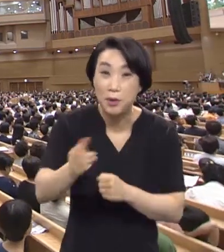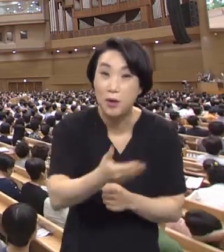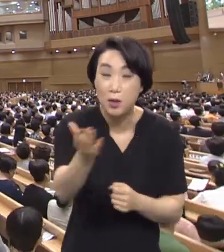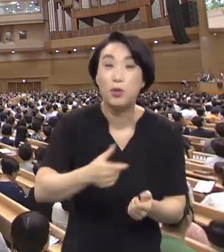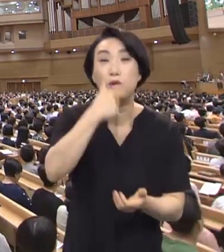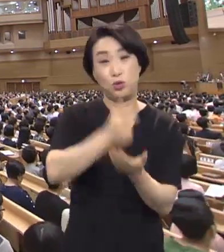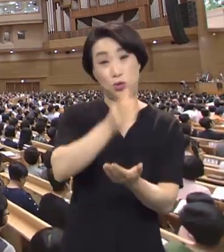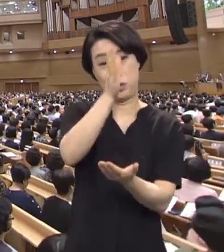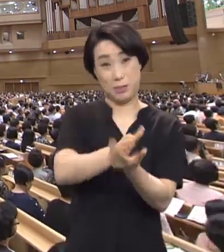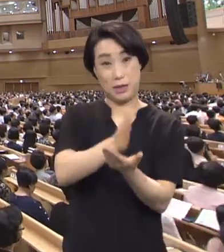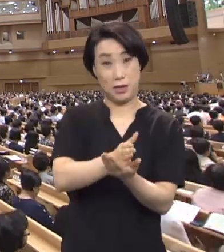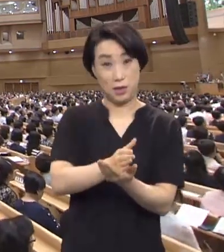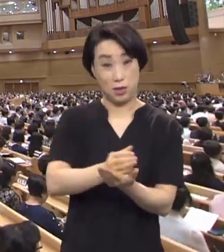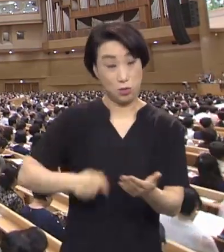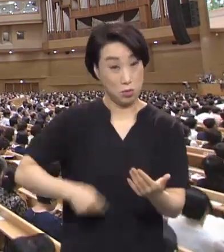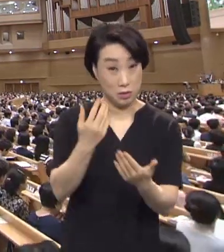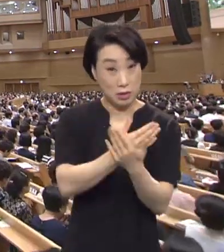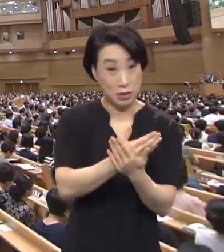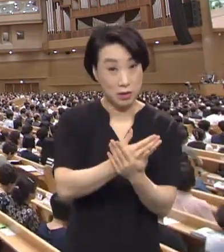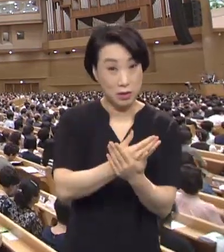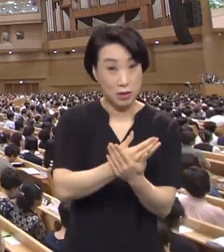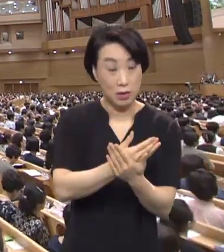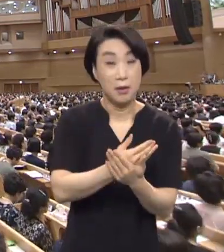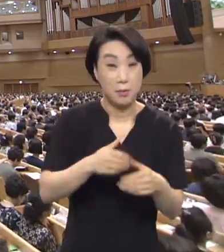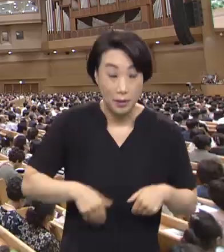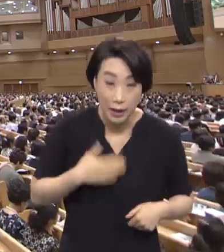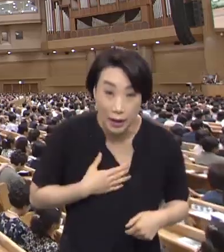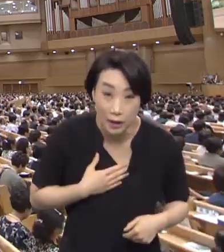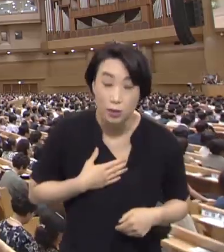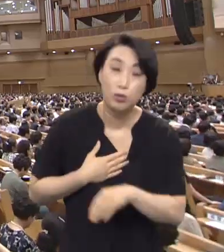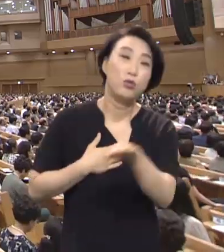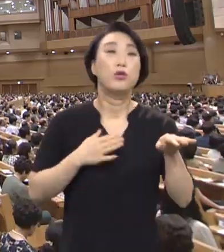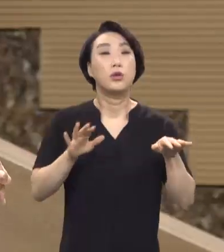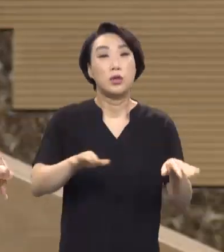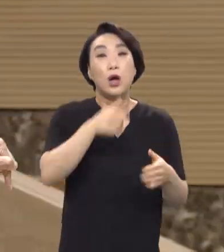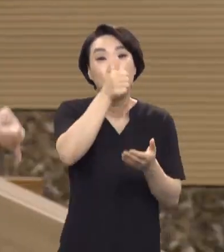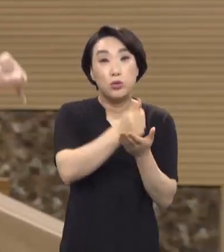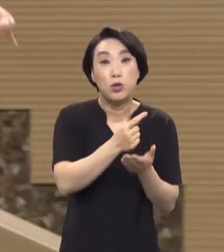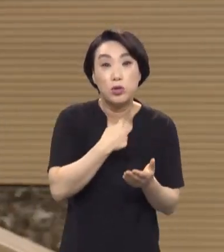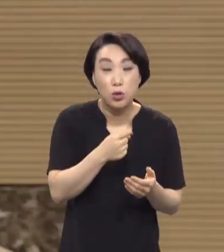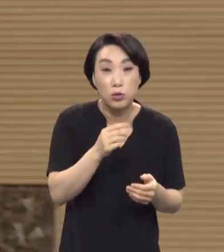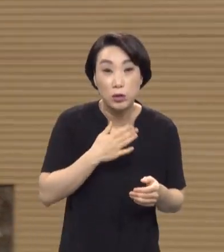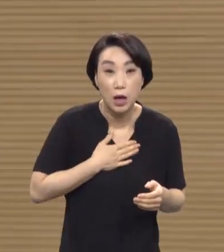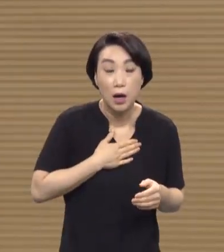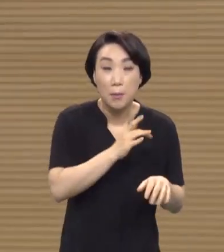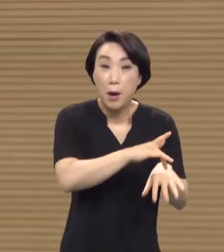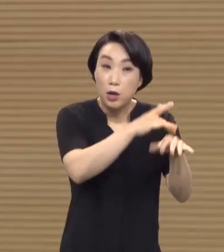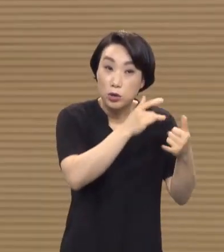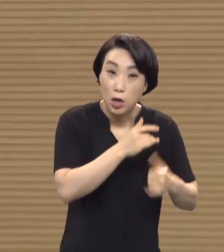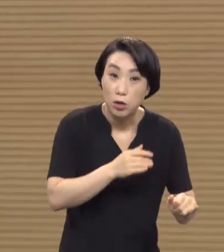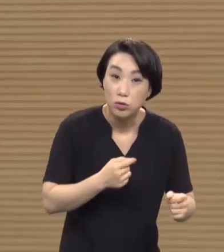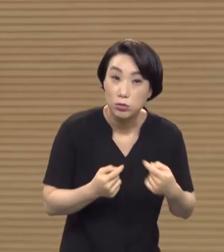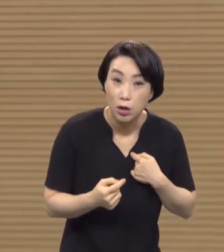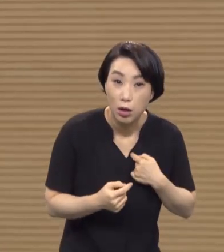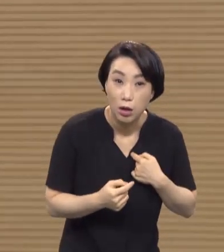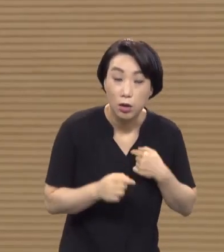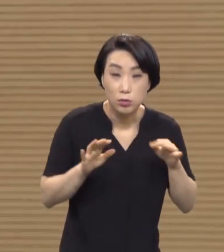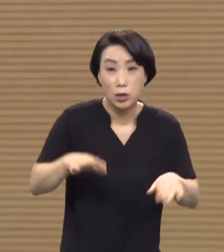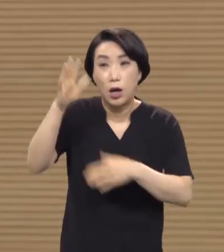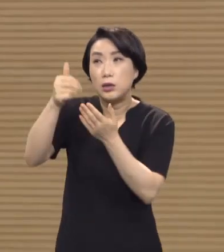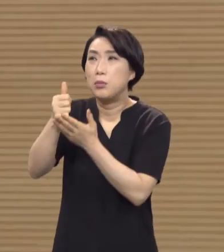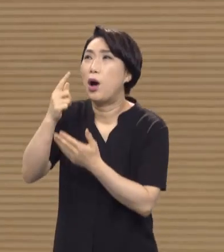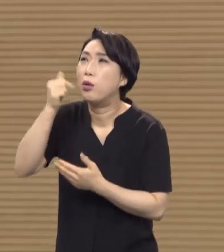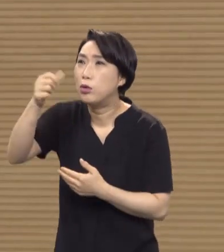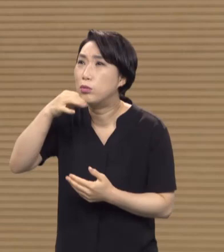마라. 응? 어째서 너는 분명히 죄를 짓고 마귀의 자녀인데